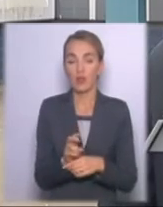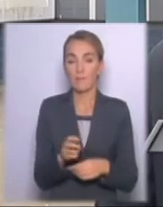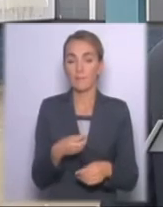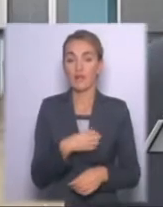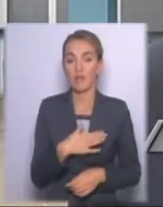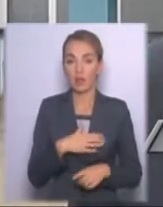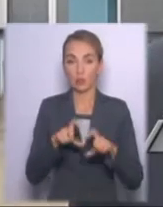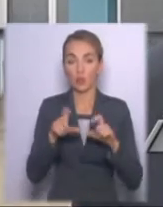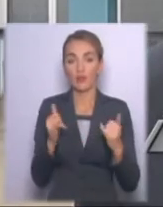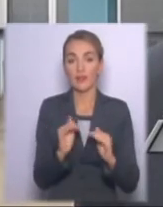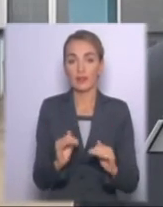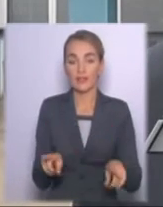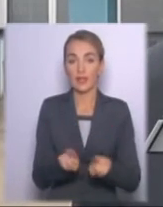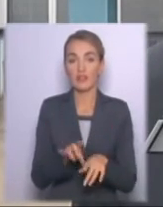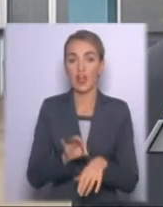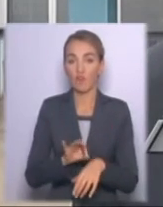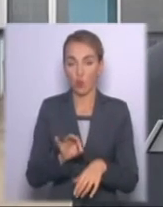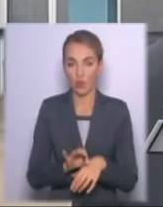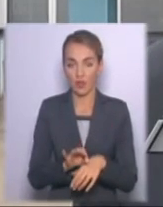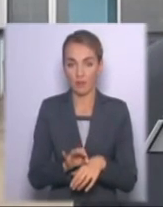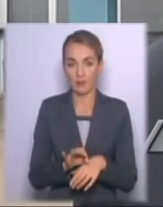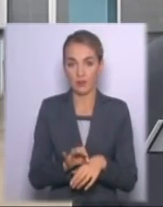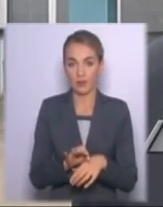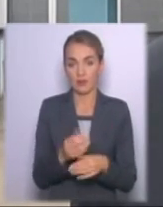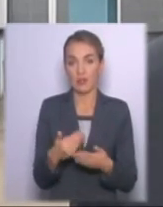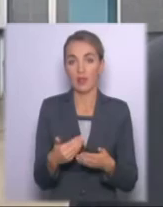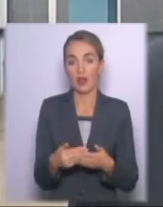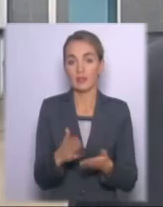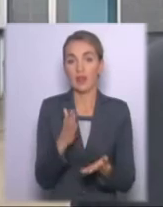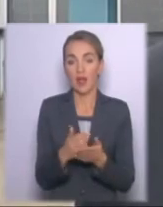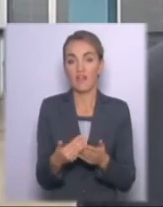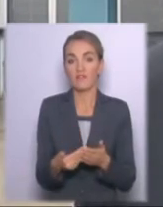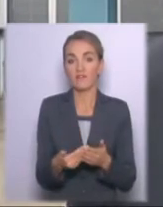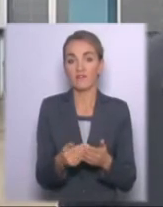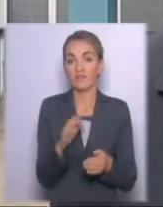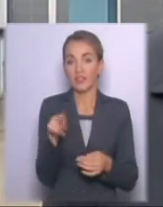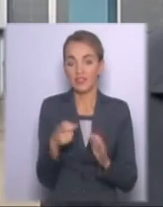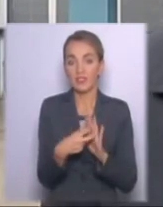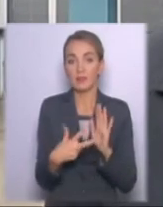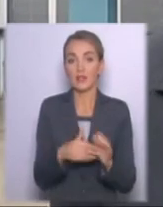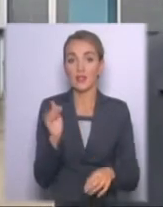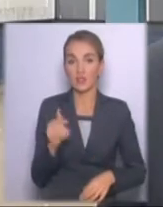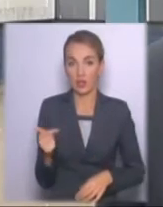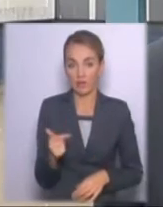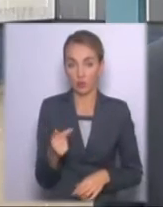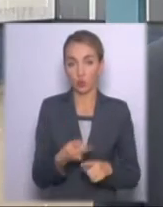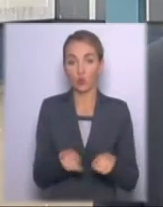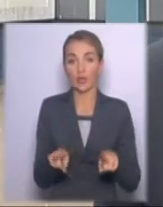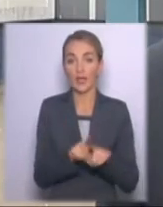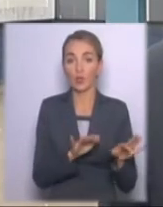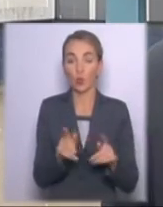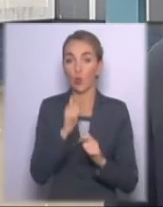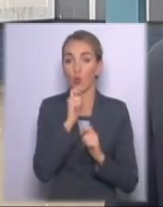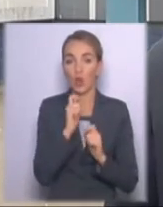для дітей з таким захворюванням складає від 18 тисяч гривень. Тому такий крок – це дійсно